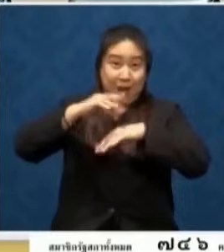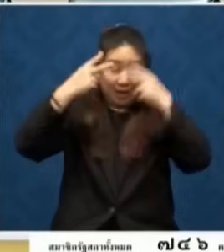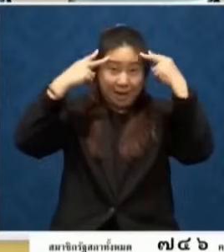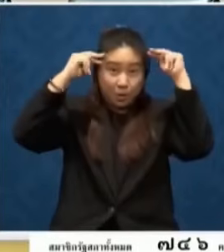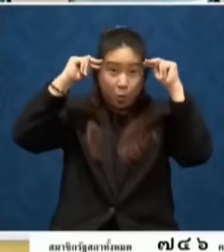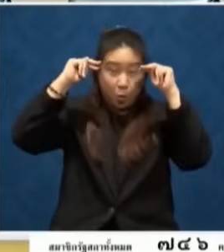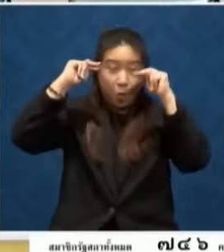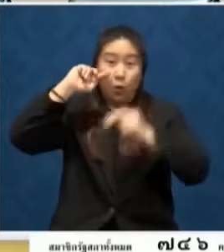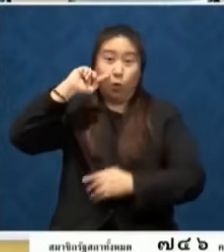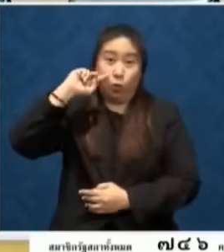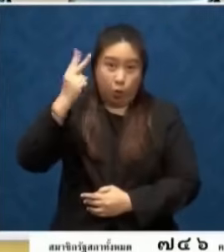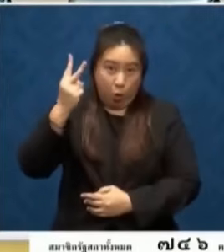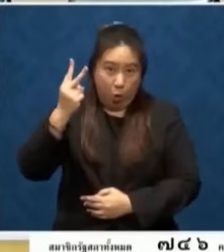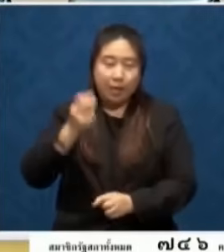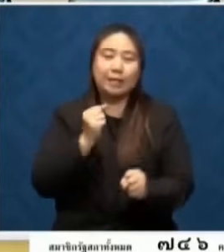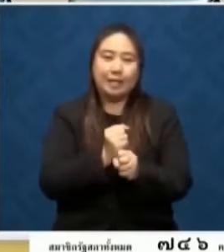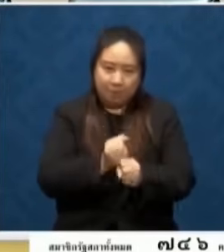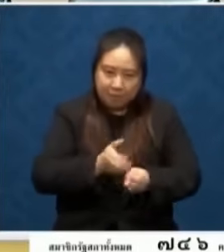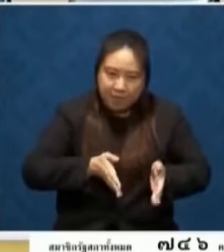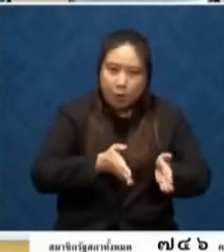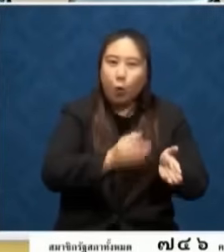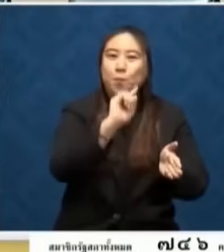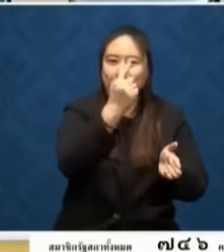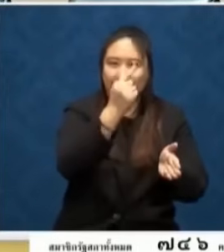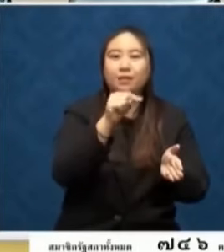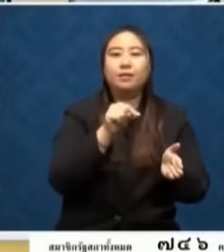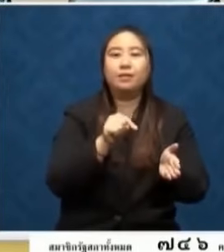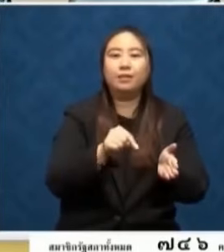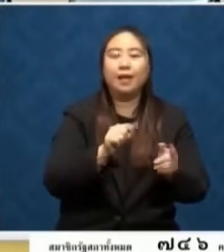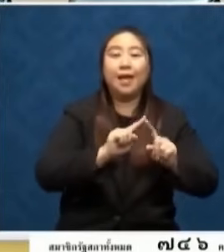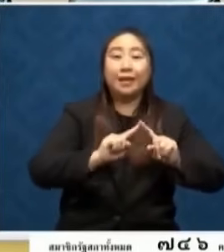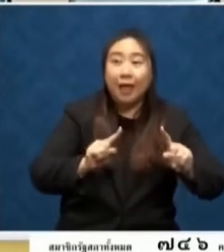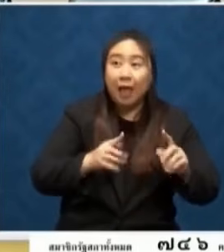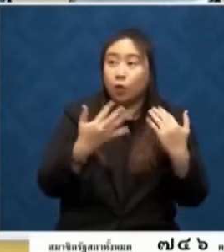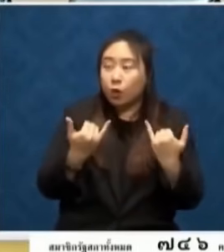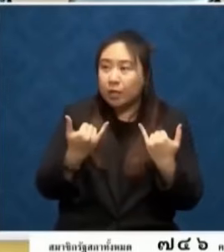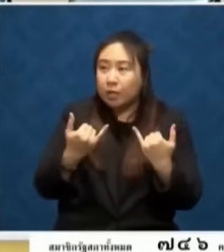สายใหม่คู่กับทางหลวงหมายเลข4แต่ว่าท่าน